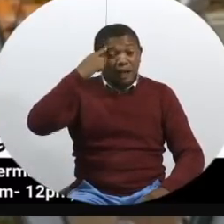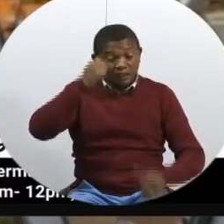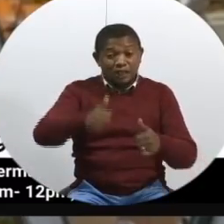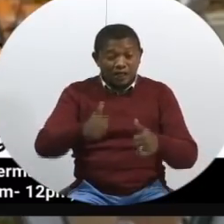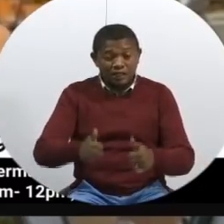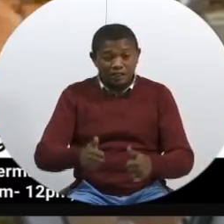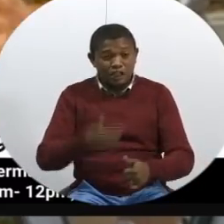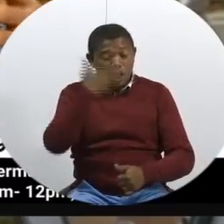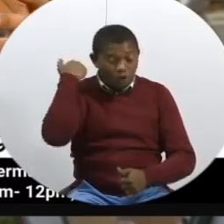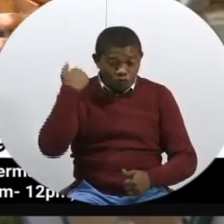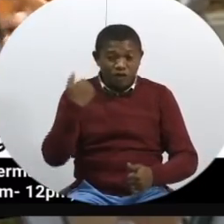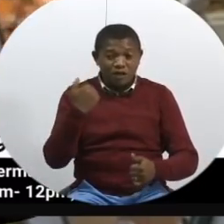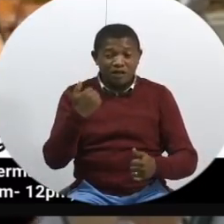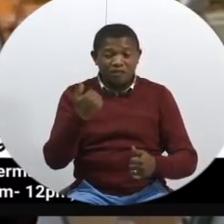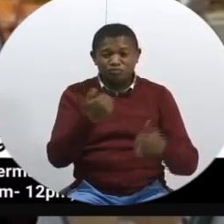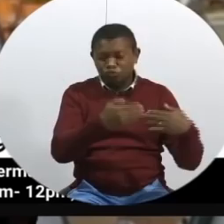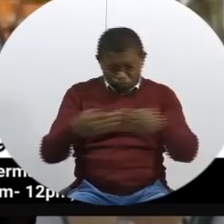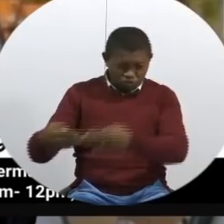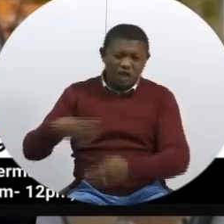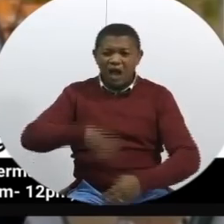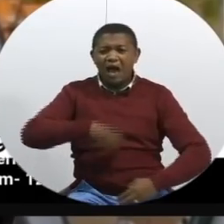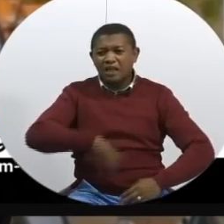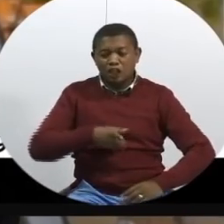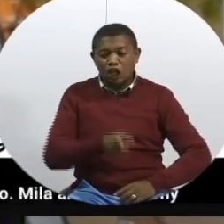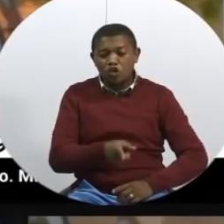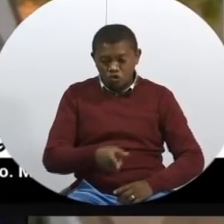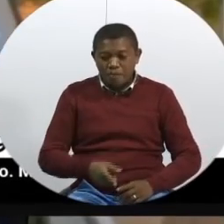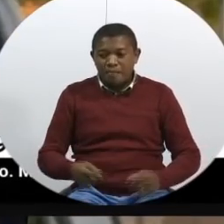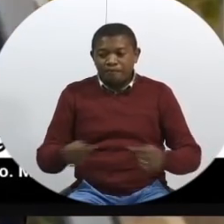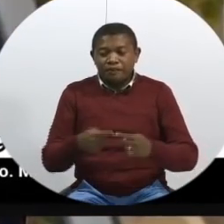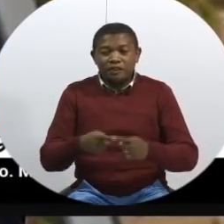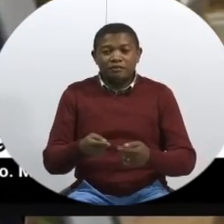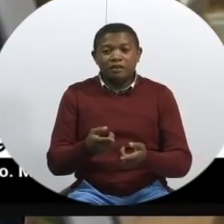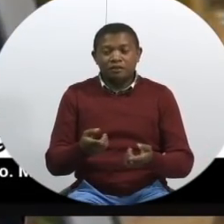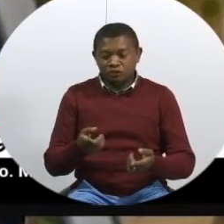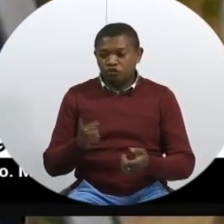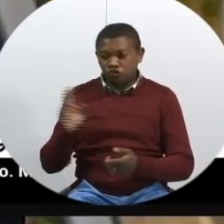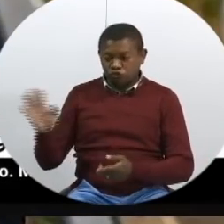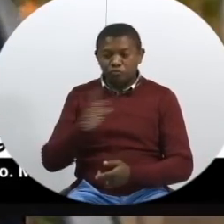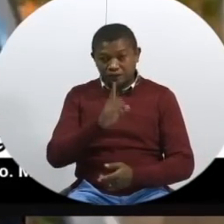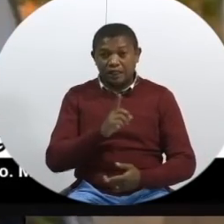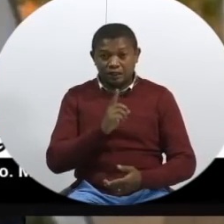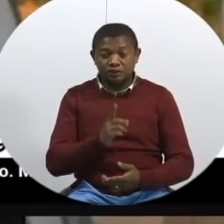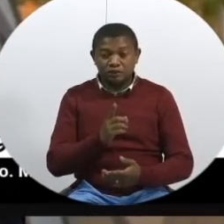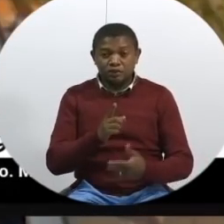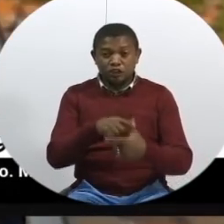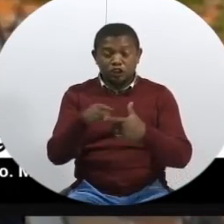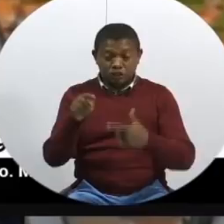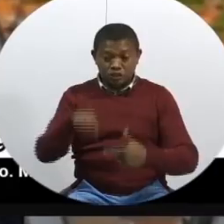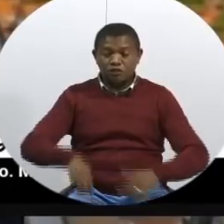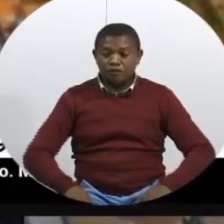olona mety nitondra an'izay valana aretin'izay. Ka eto izany dia ny zavatra nitranga dia